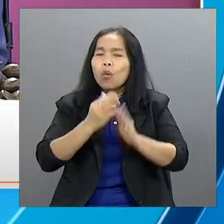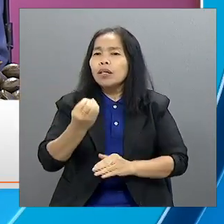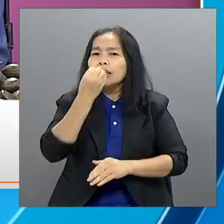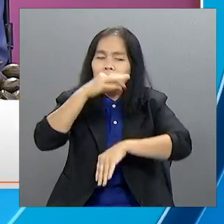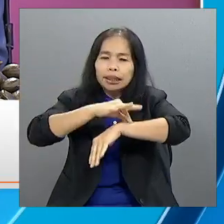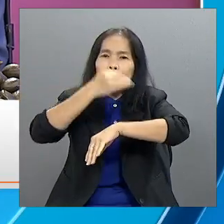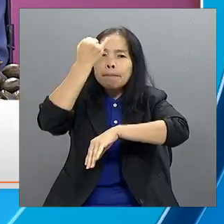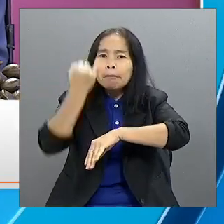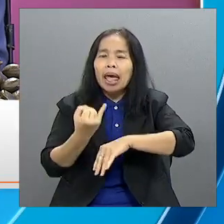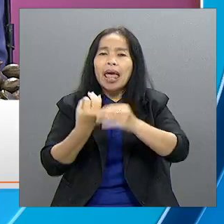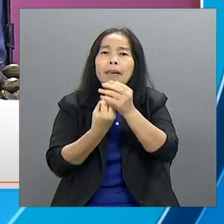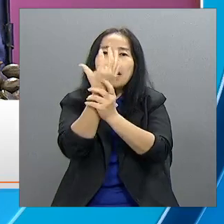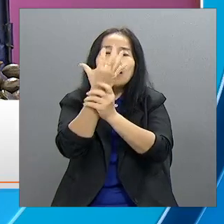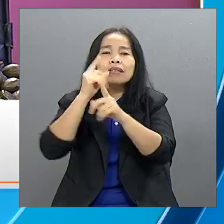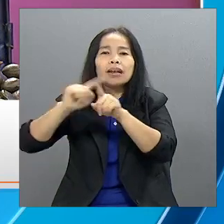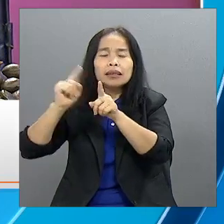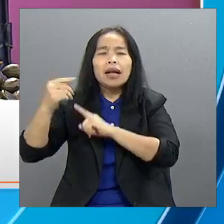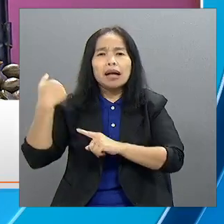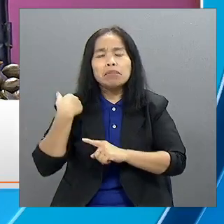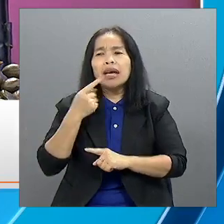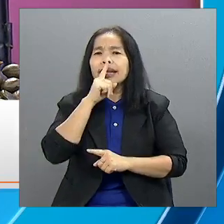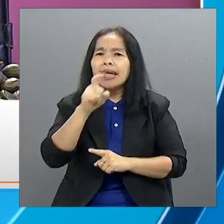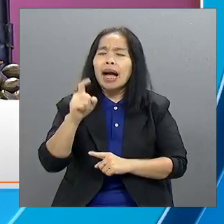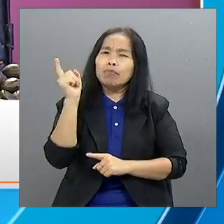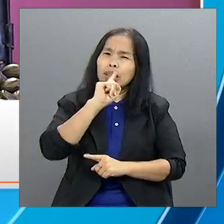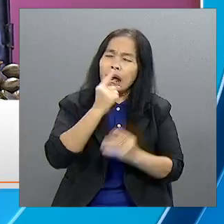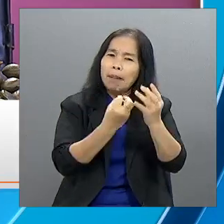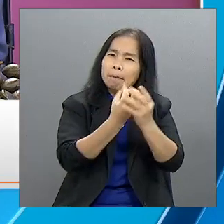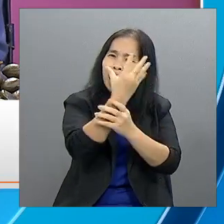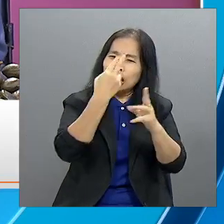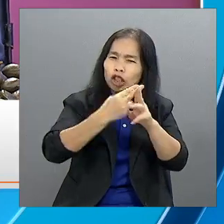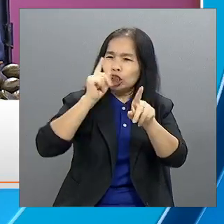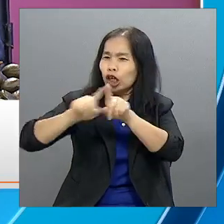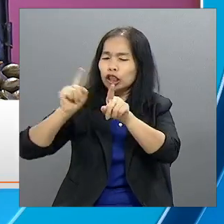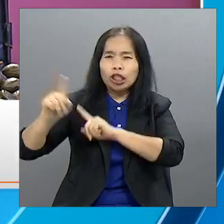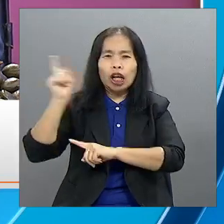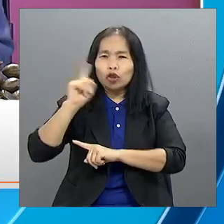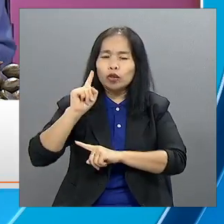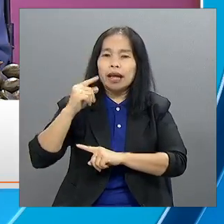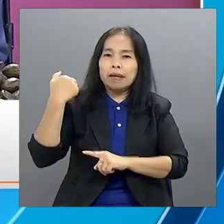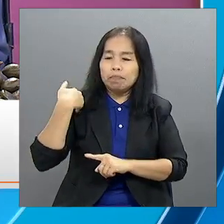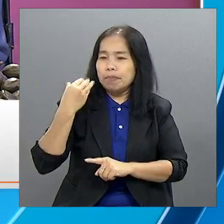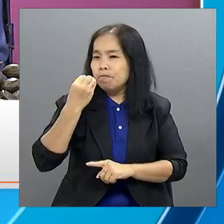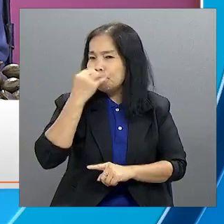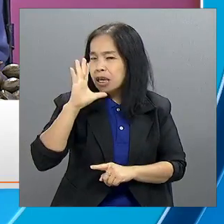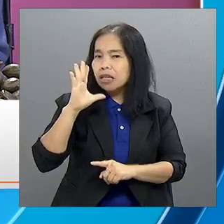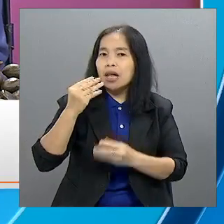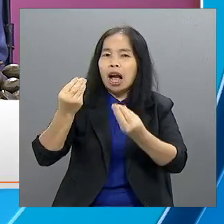ทไหนที่เราจะต้องสนใจและใส่ใจในการเลือกกินเป็นพิเศษไหมครับเพื่อที่ให้ร่างกายเราไม่ได้รับสารพิษจากผัก